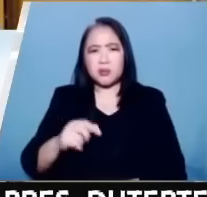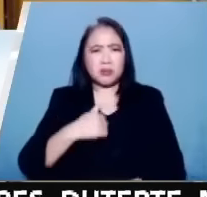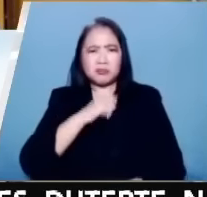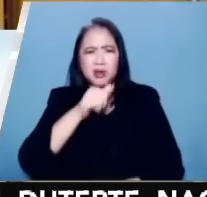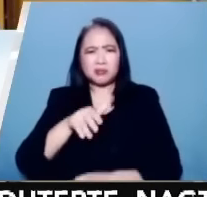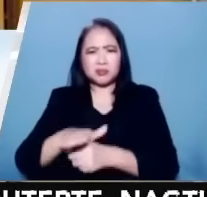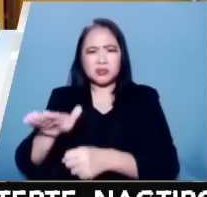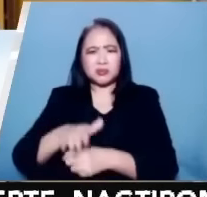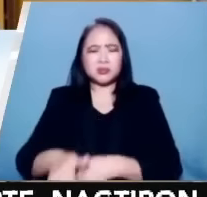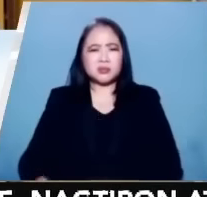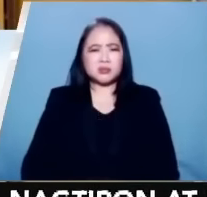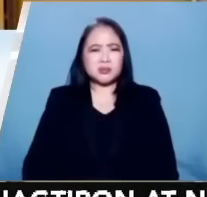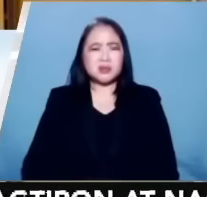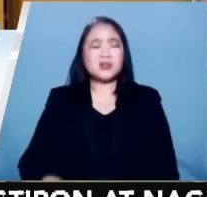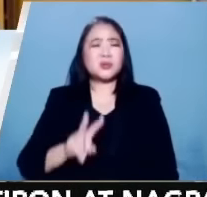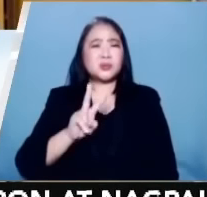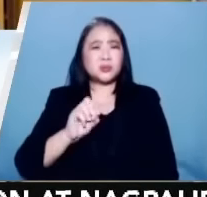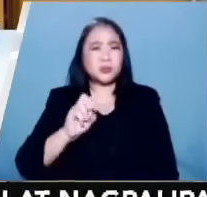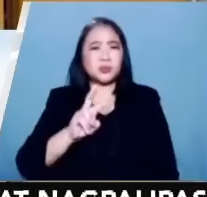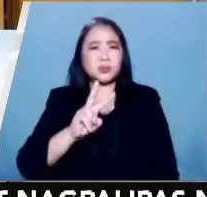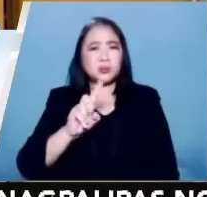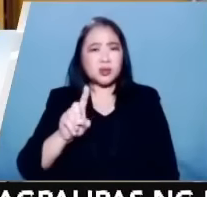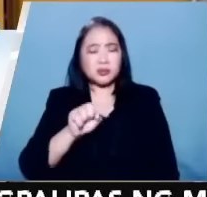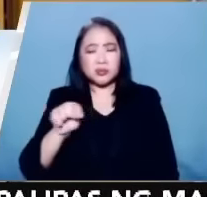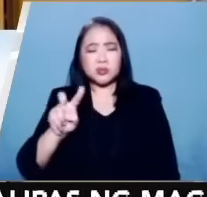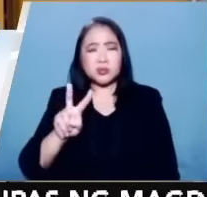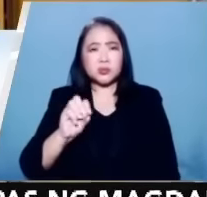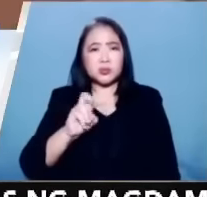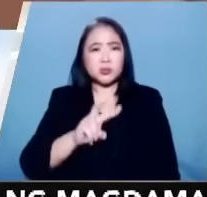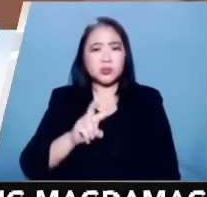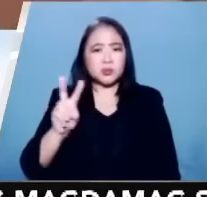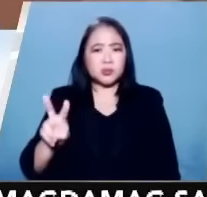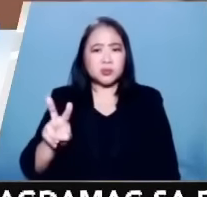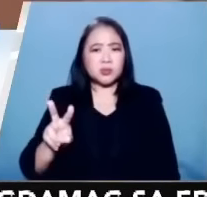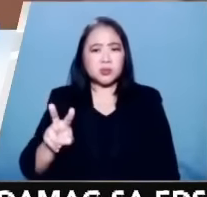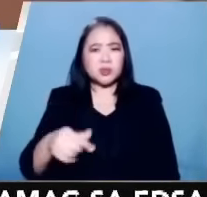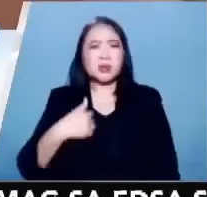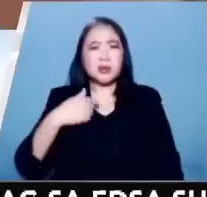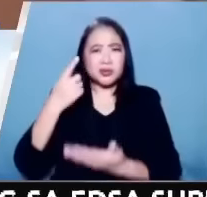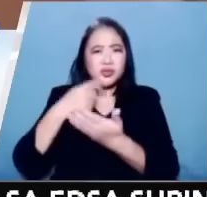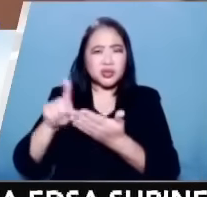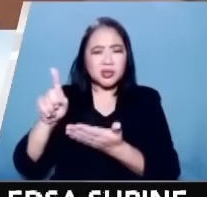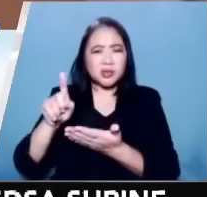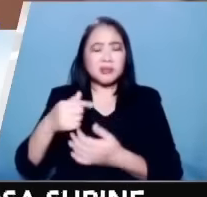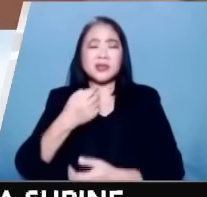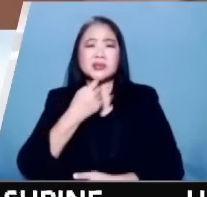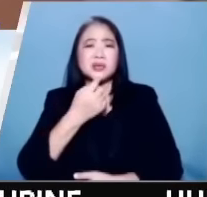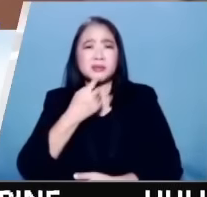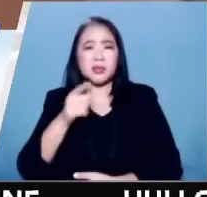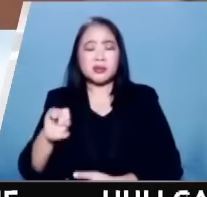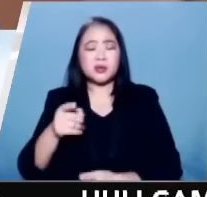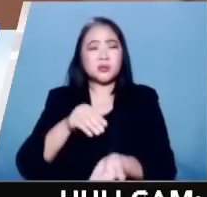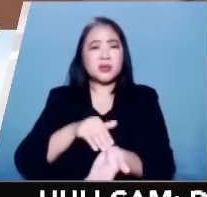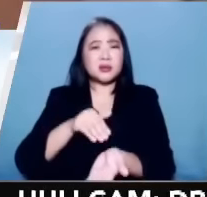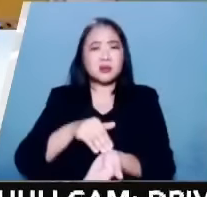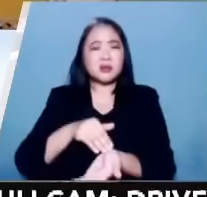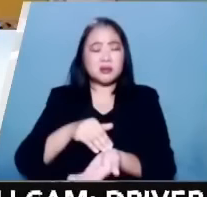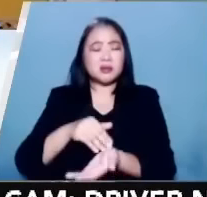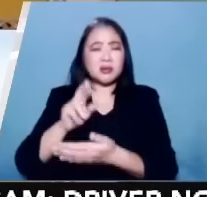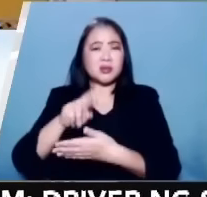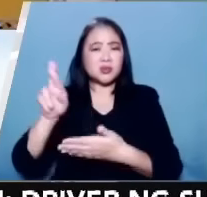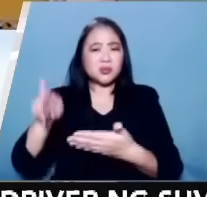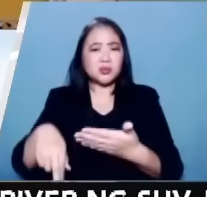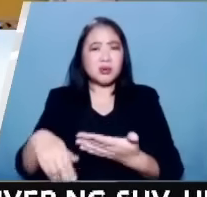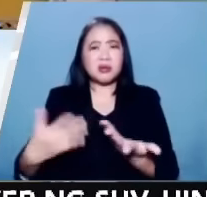2021 2022 pina-check up nila ang nakasaad doun sa ano result negative